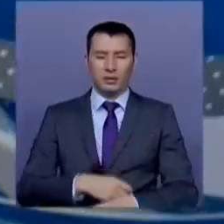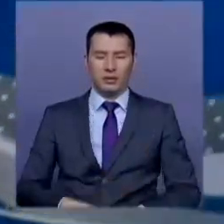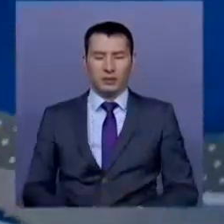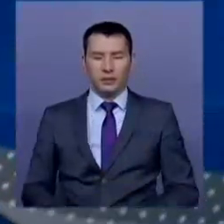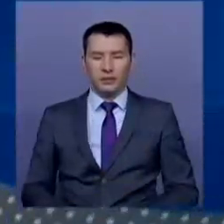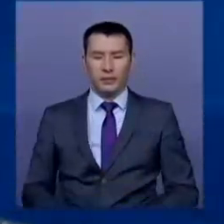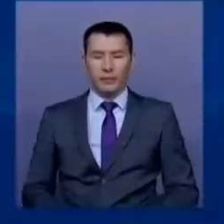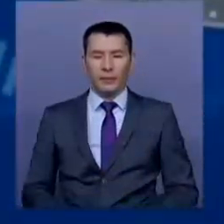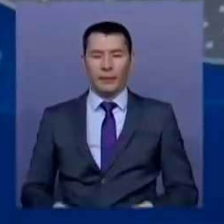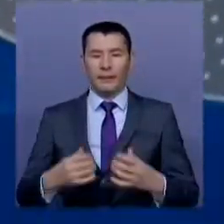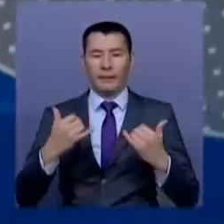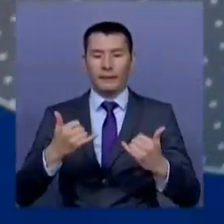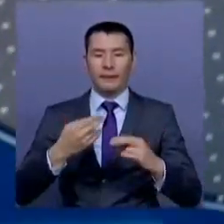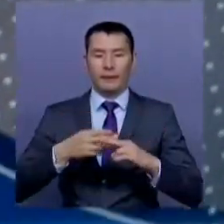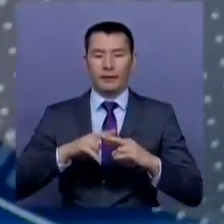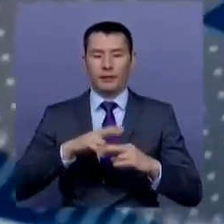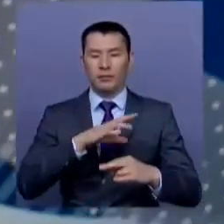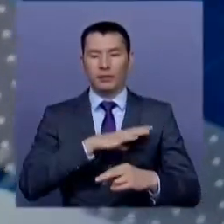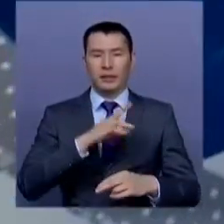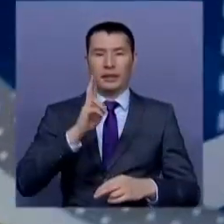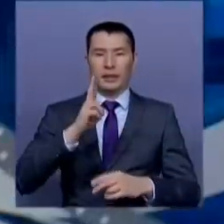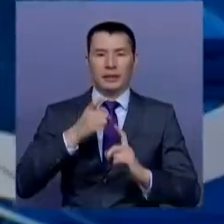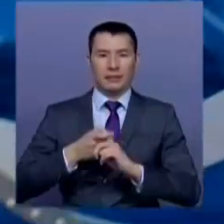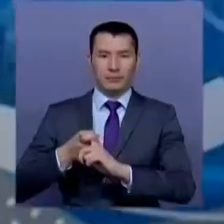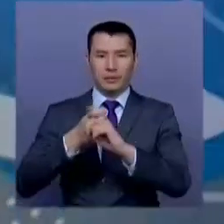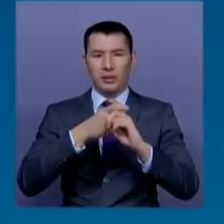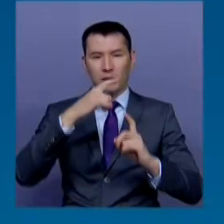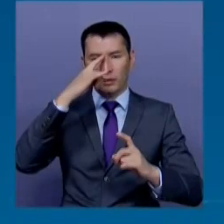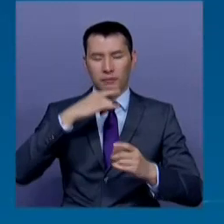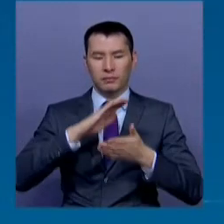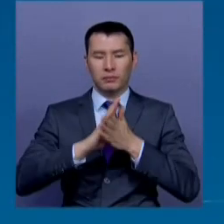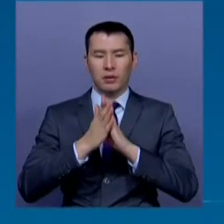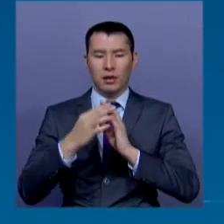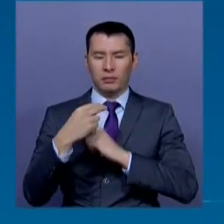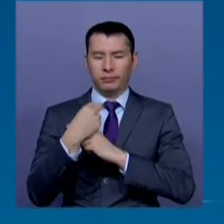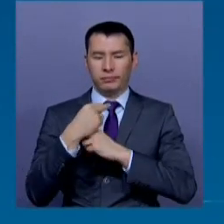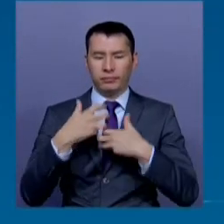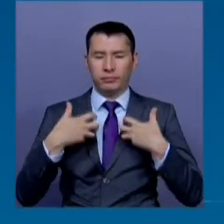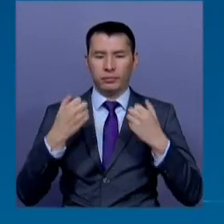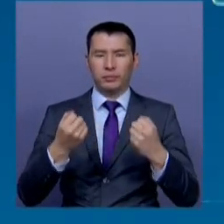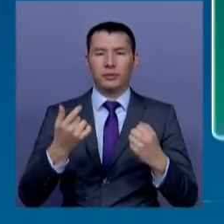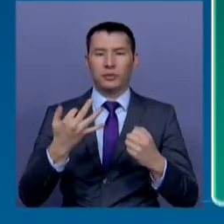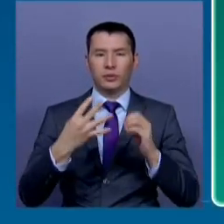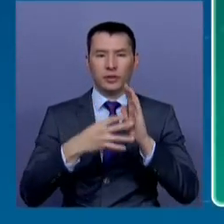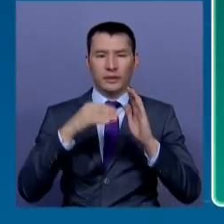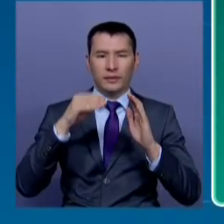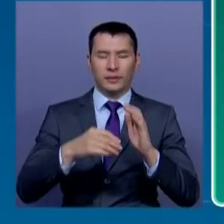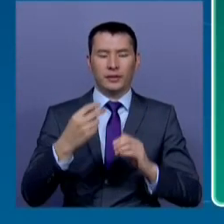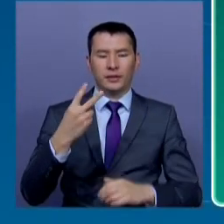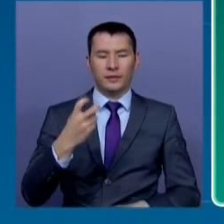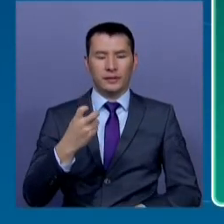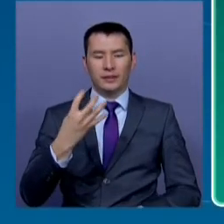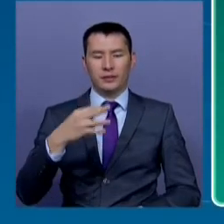А сейчас последние сводки с полей борьбы с коронавирусом в Казахстане. Число излечившихся от опасной инфекции превысило 9 тысяч